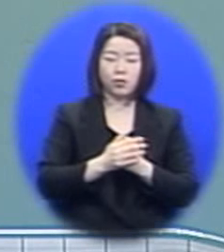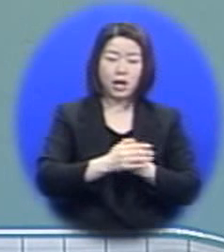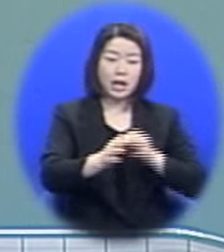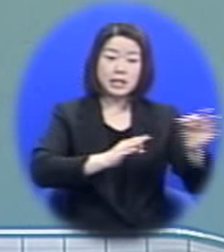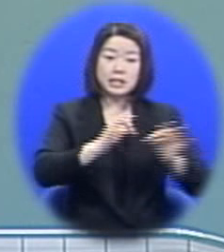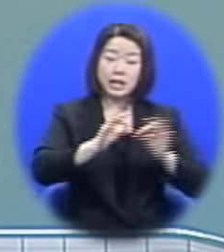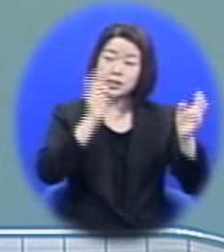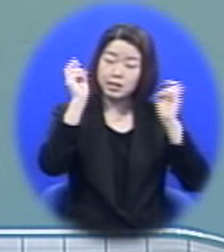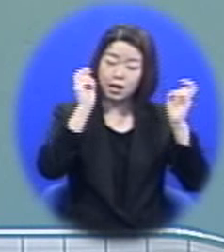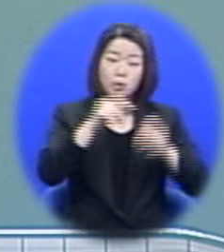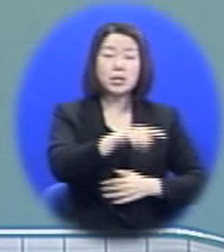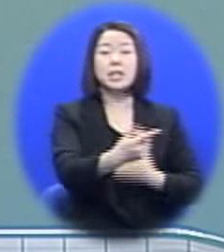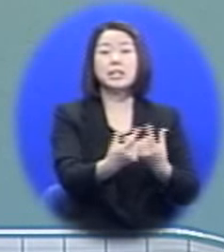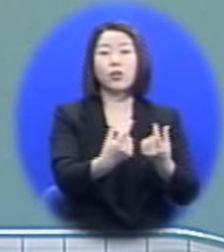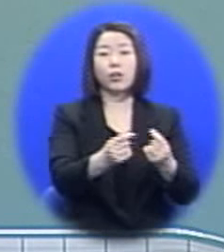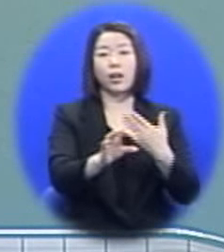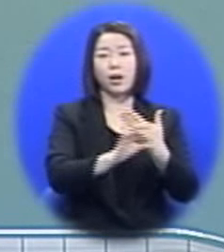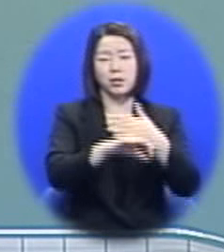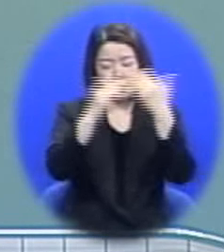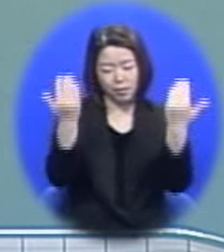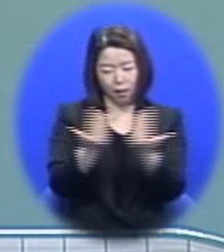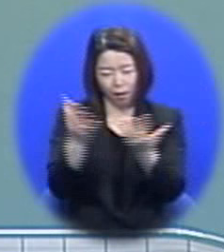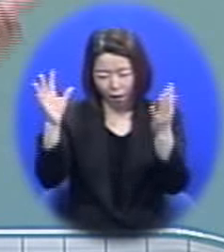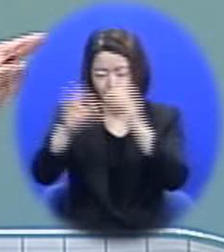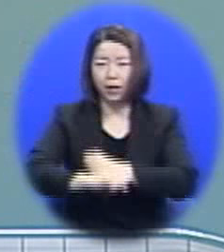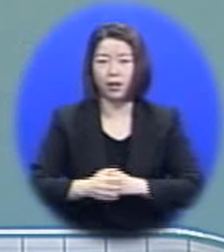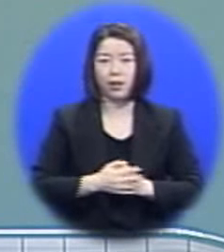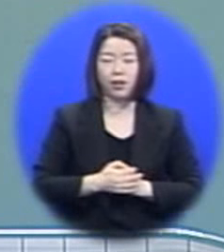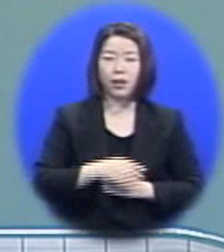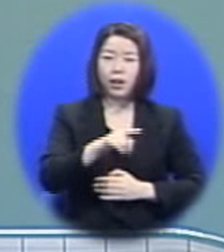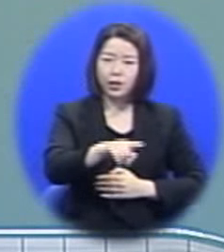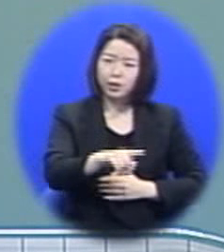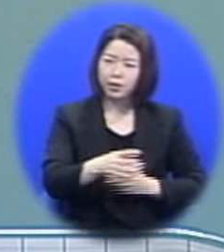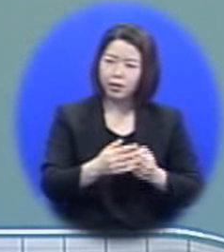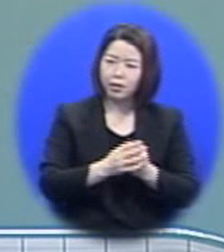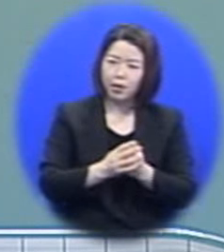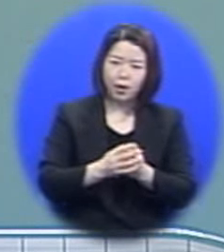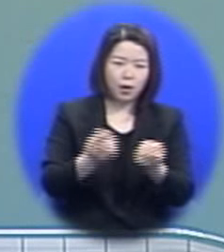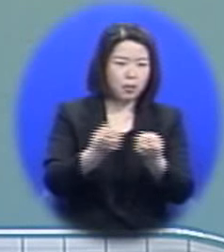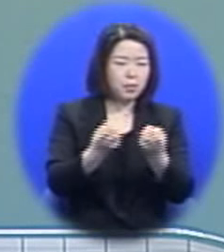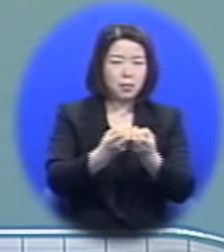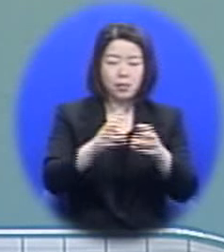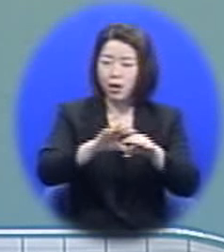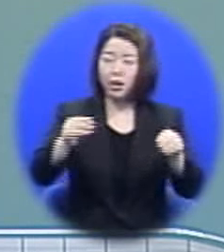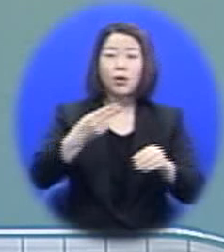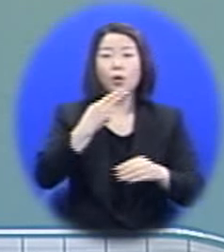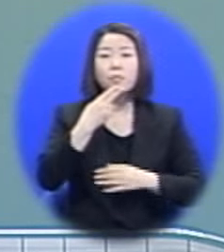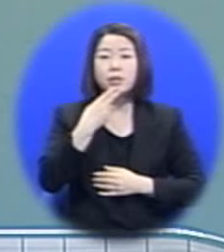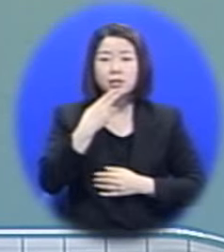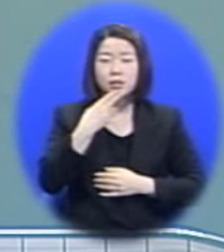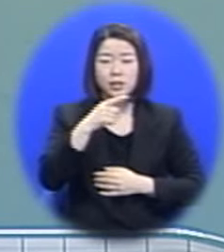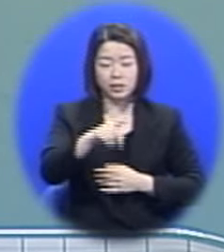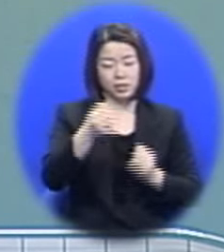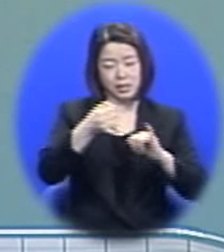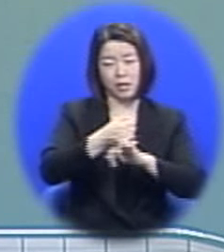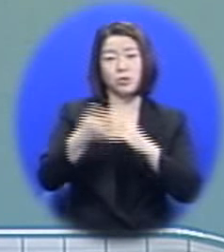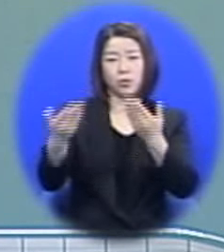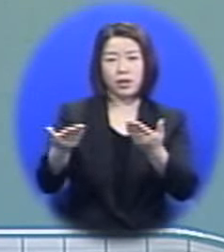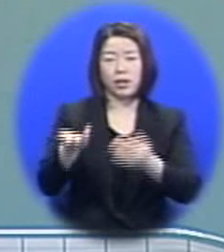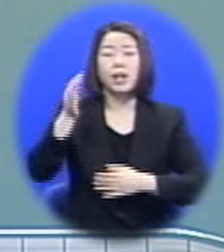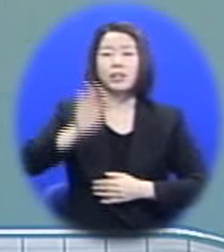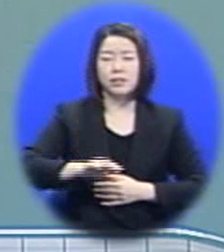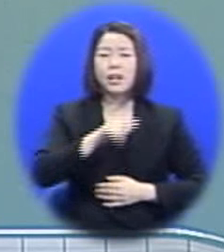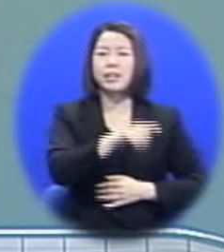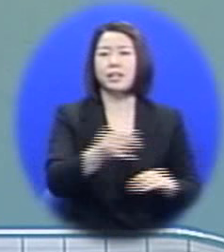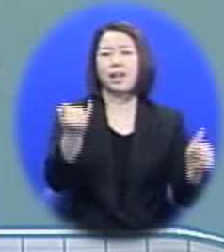망합니다. 네. 어떻게 그렇게 대책도 없는 약속을 해요? 근데 그게 결혼이에요.